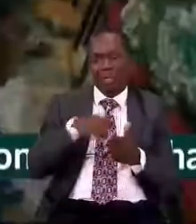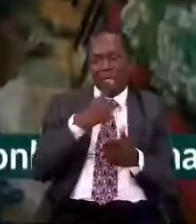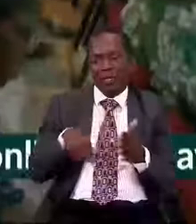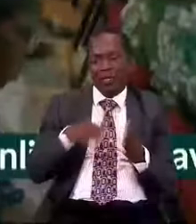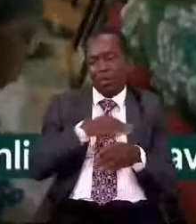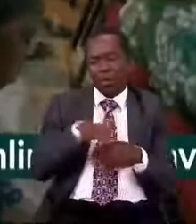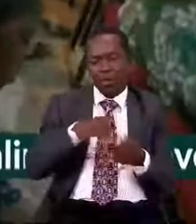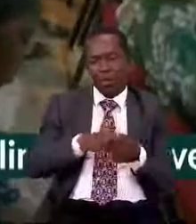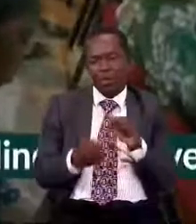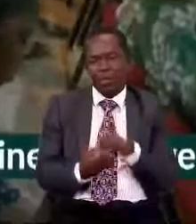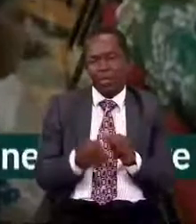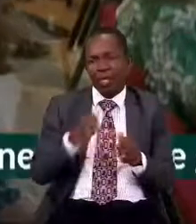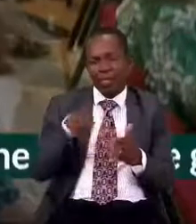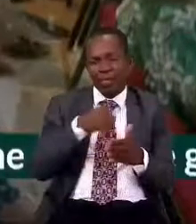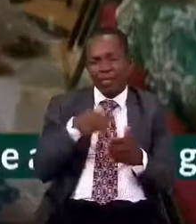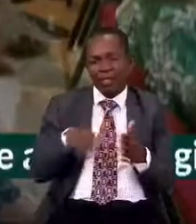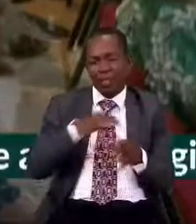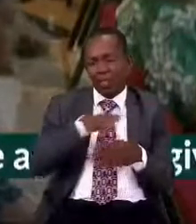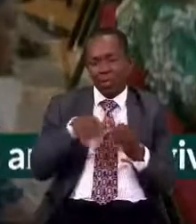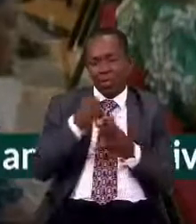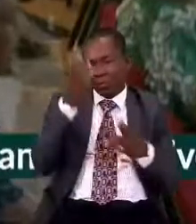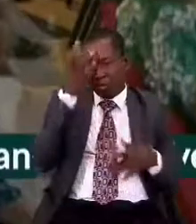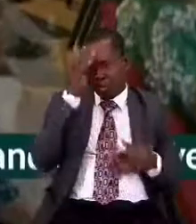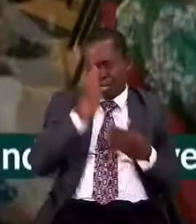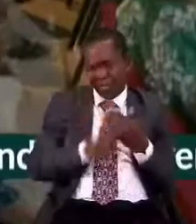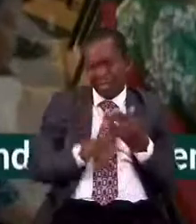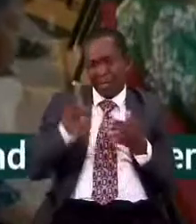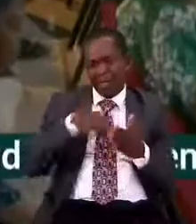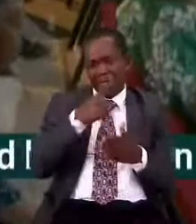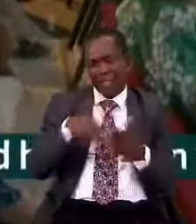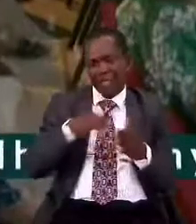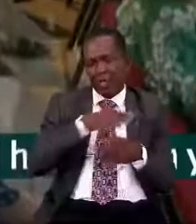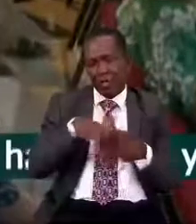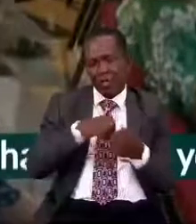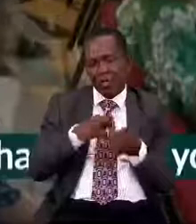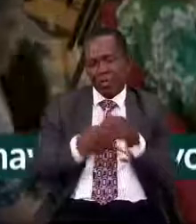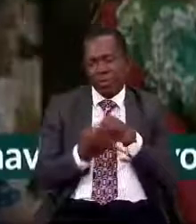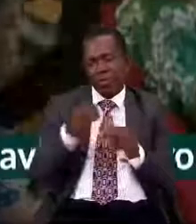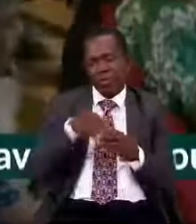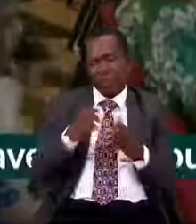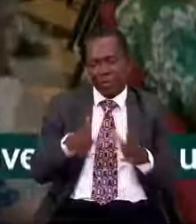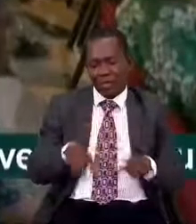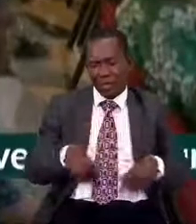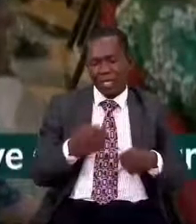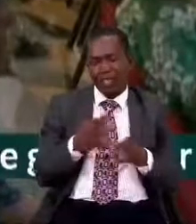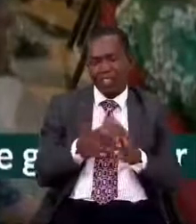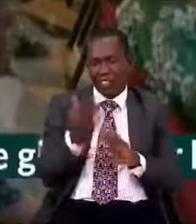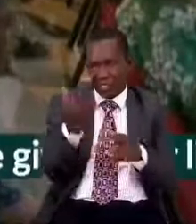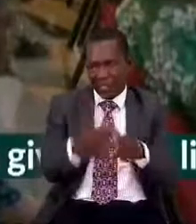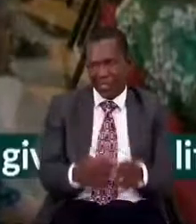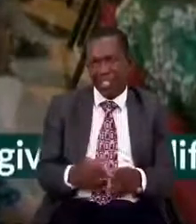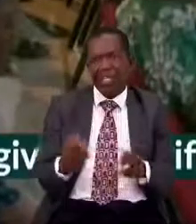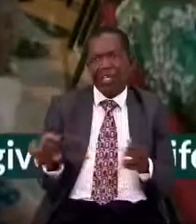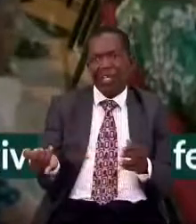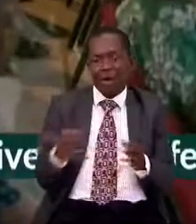toutes vos infirmités vont disparaître. Je dis, elles vont disparaître. Je dis, elles